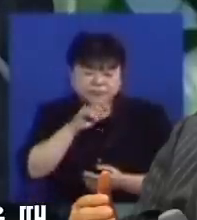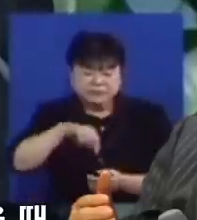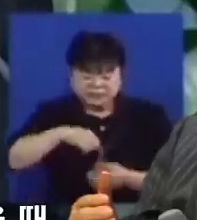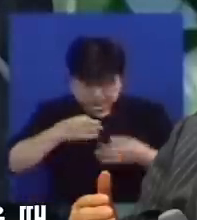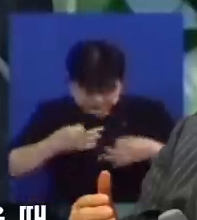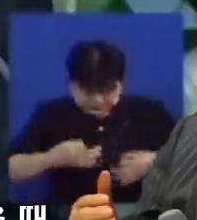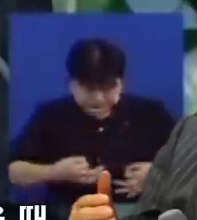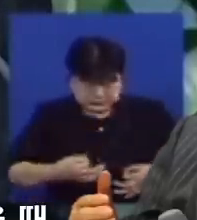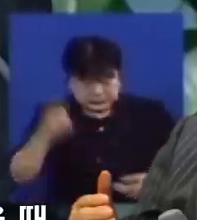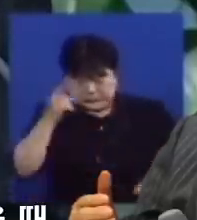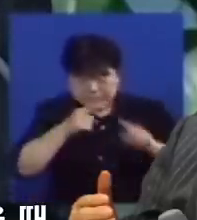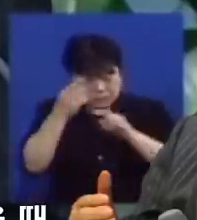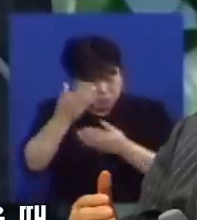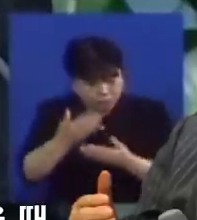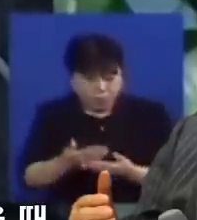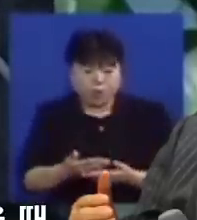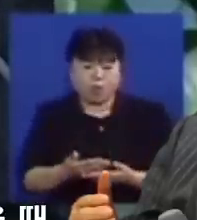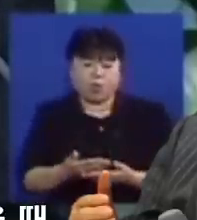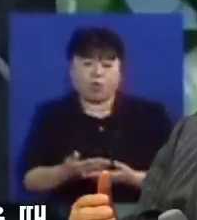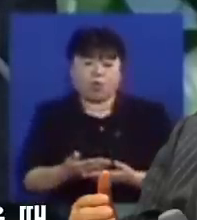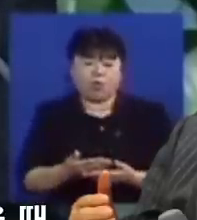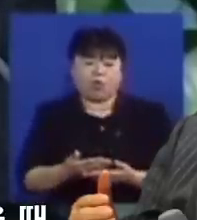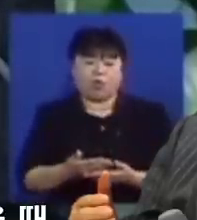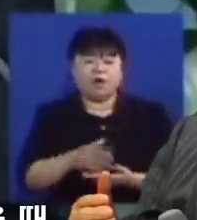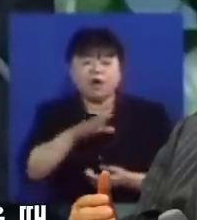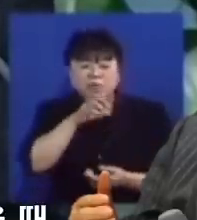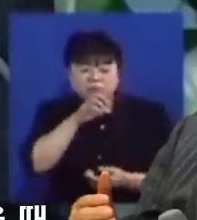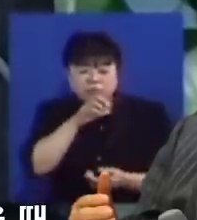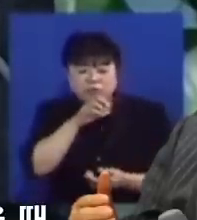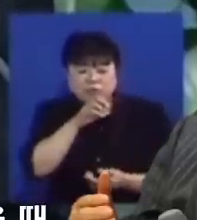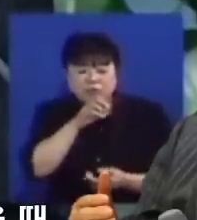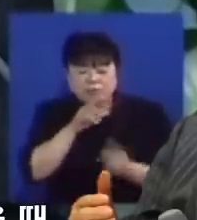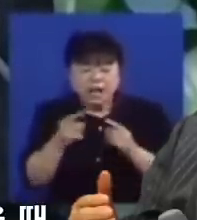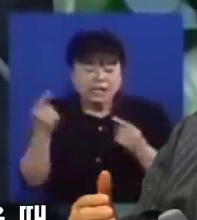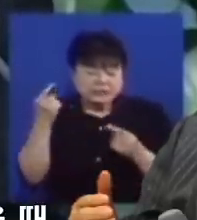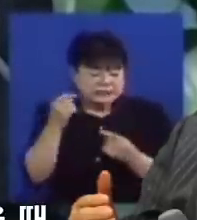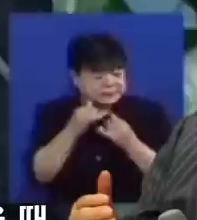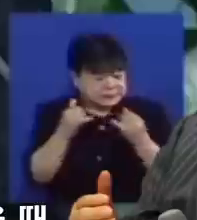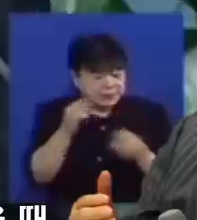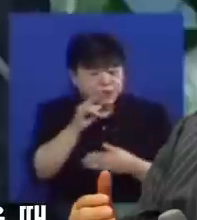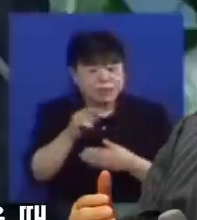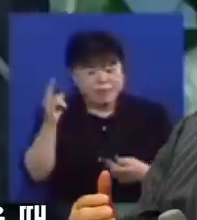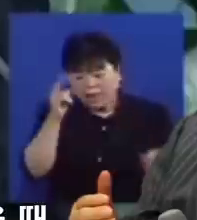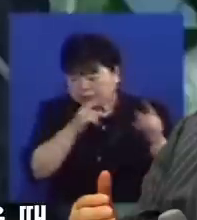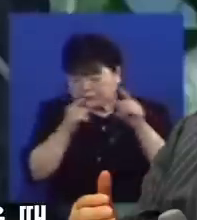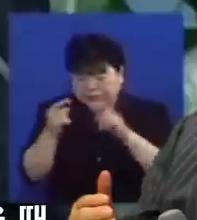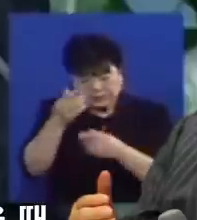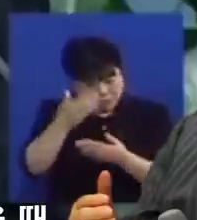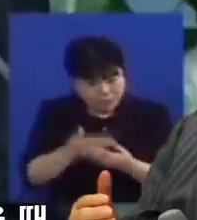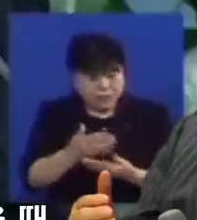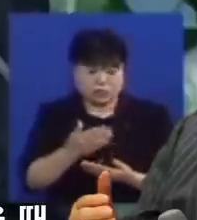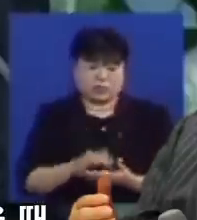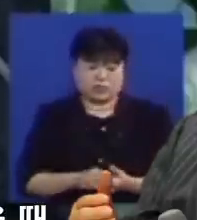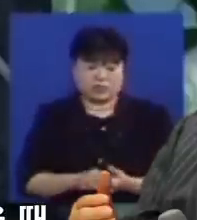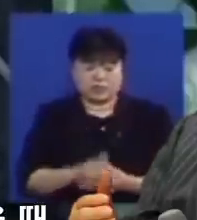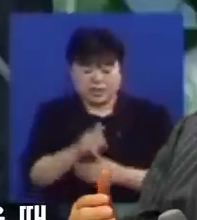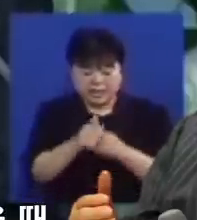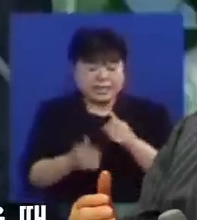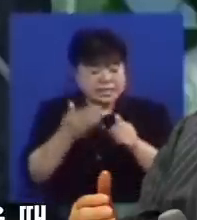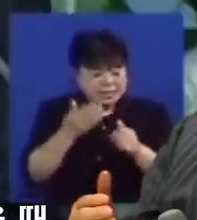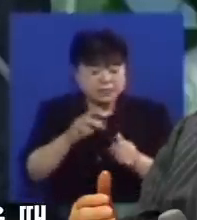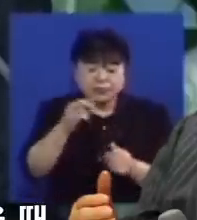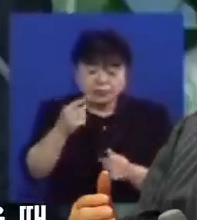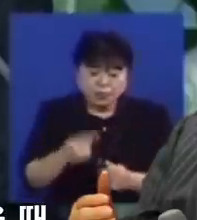자신도 상처를 입고 원망하는 이야기를 듣는 사람도 마음에 부정적이 되고